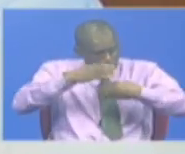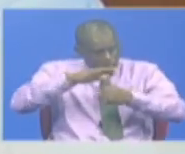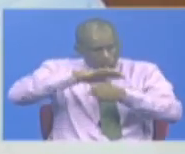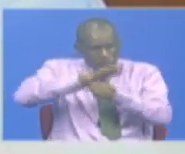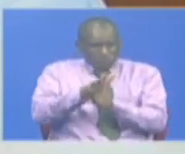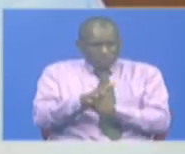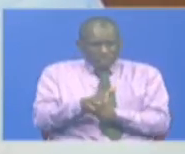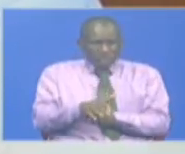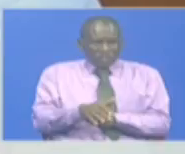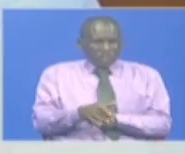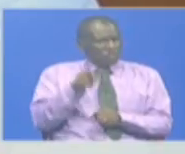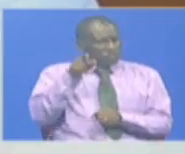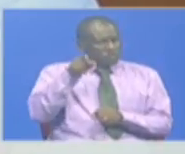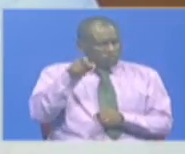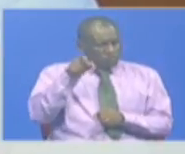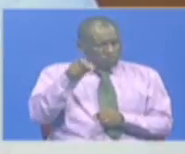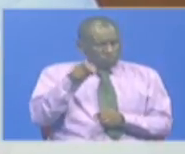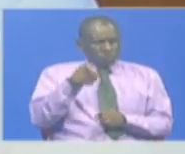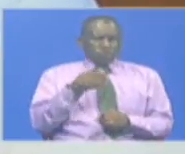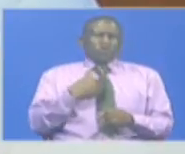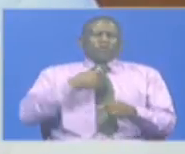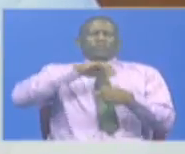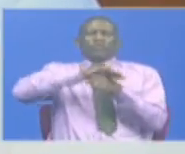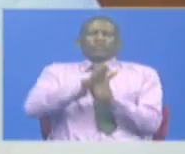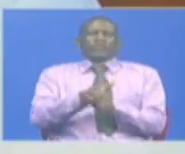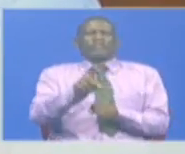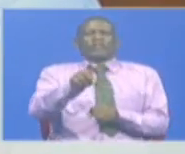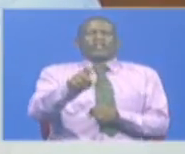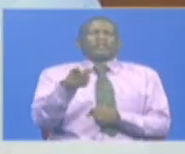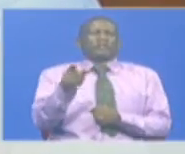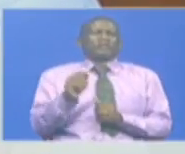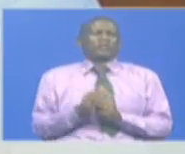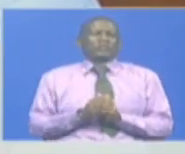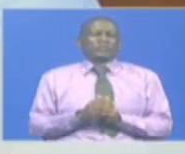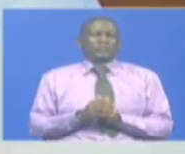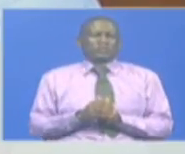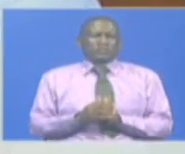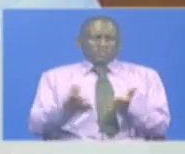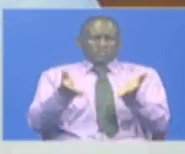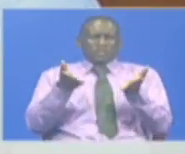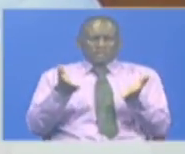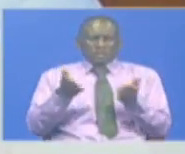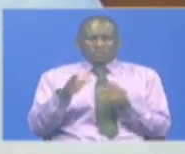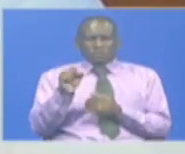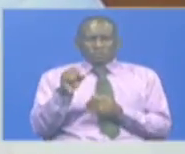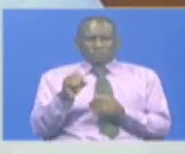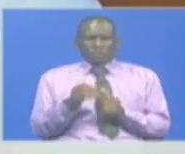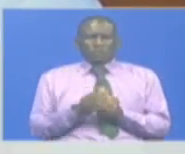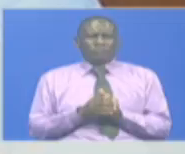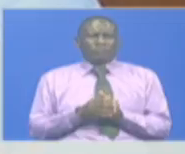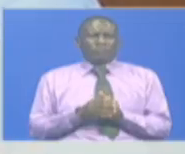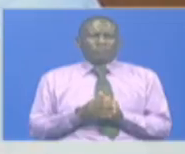inaonekana there's a positive, you are a positive case. So